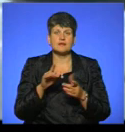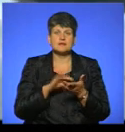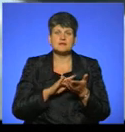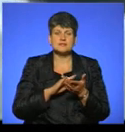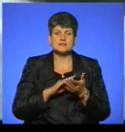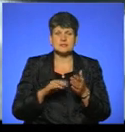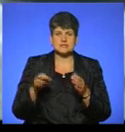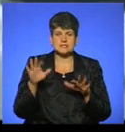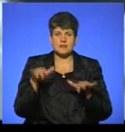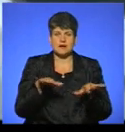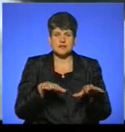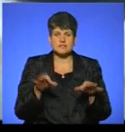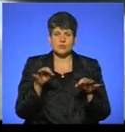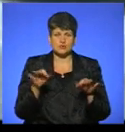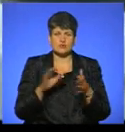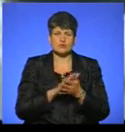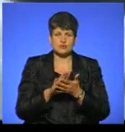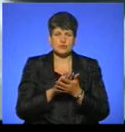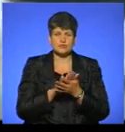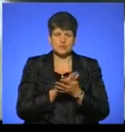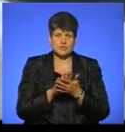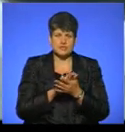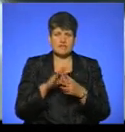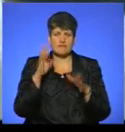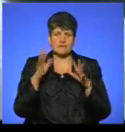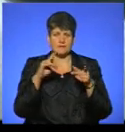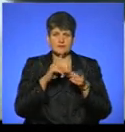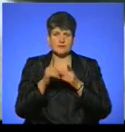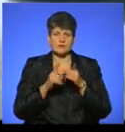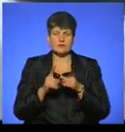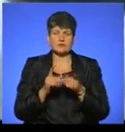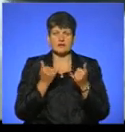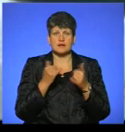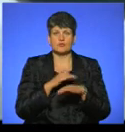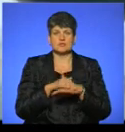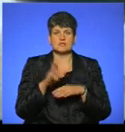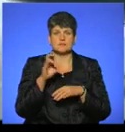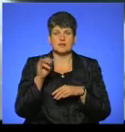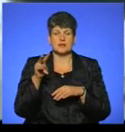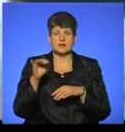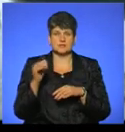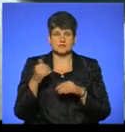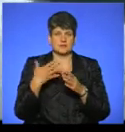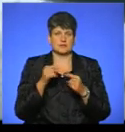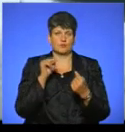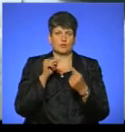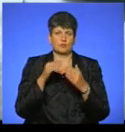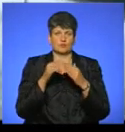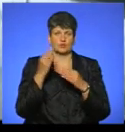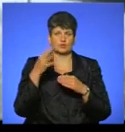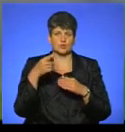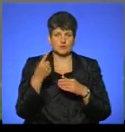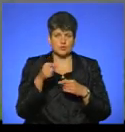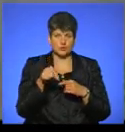озеро очистилося. Натомість вітер змінився. І занесло на вулицю Білецьку, ми зараз стоїмо навпроти будинку 41. Ця речовина, тут